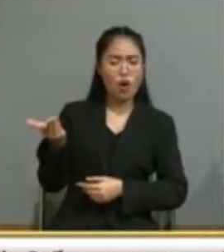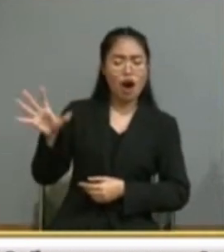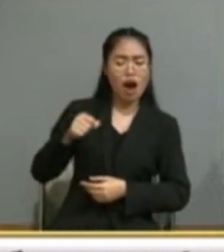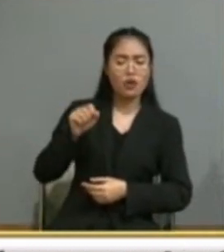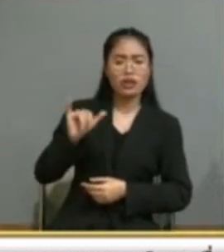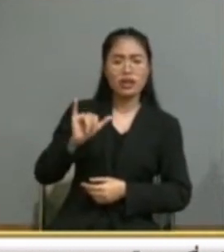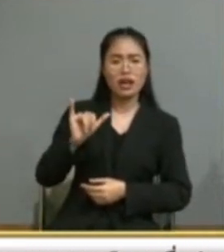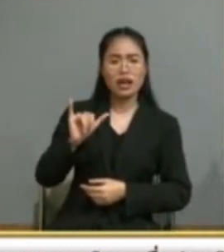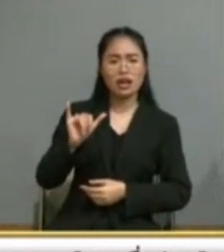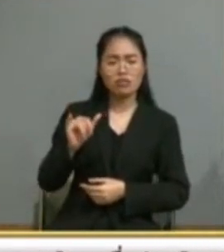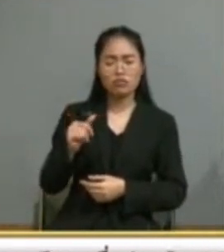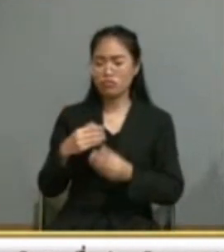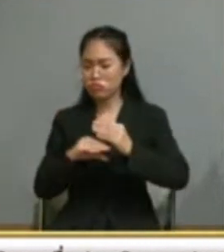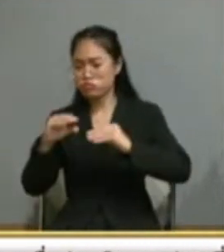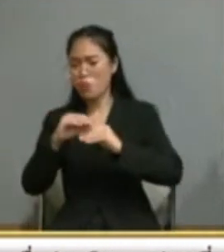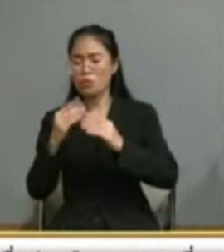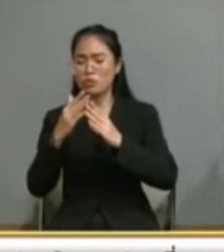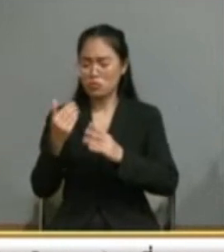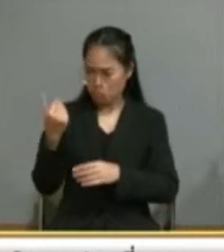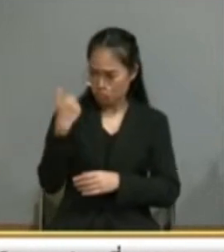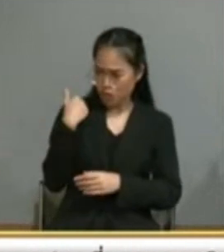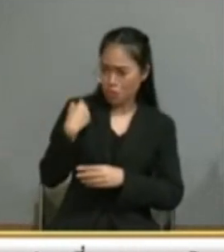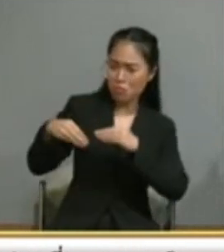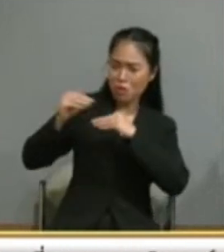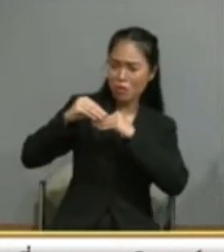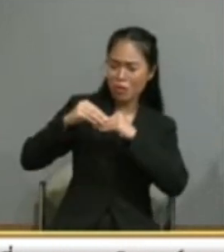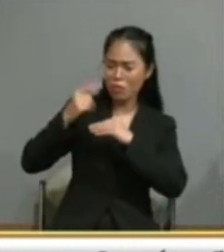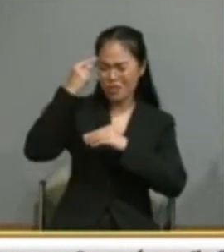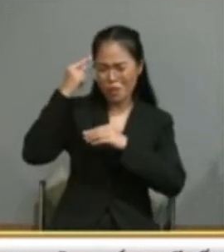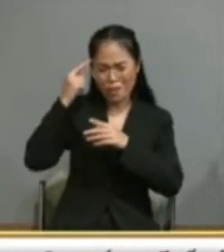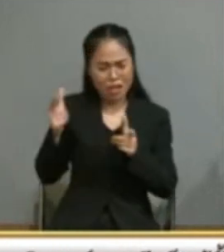งมีเพิมอยางมยหมดแล้ว